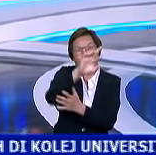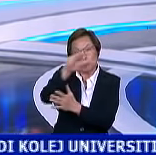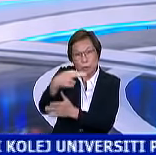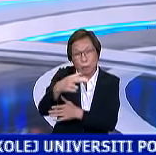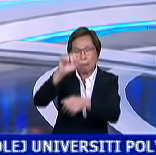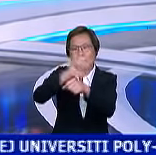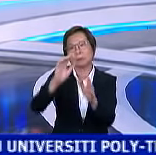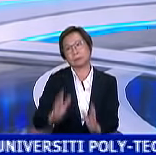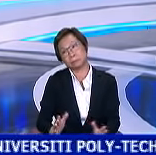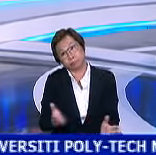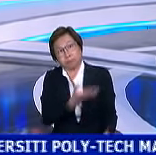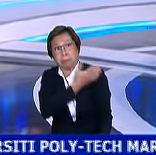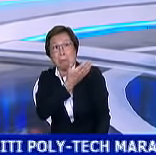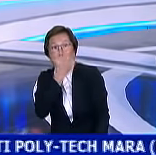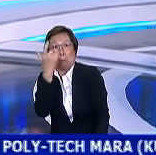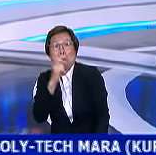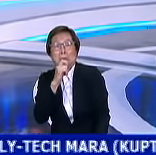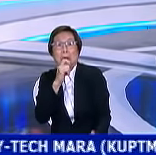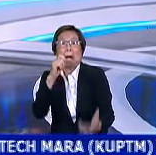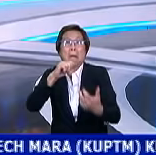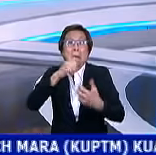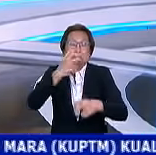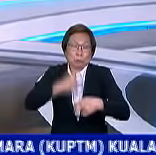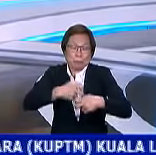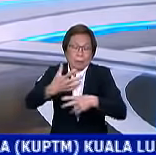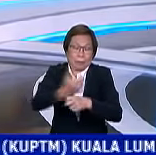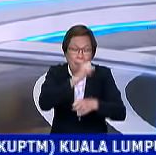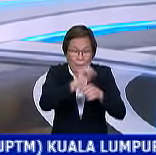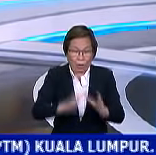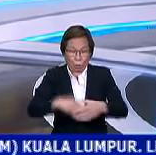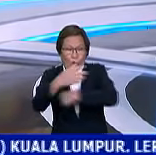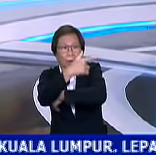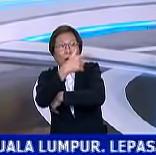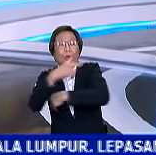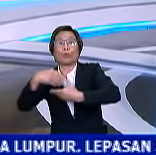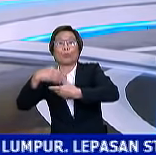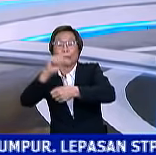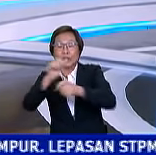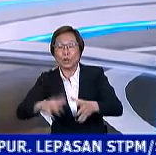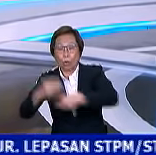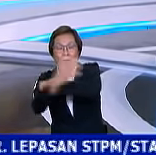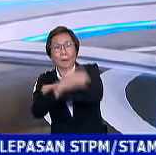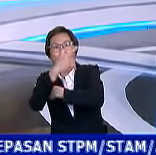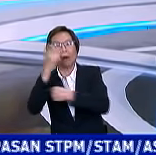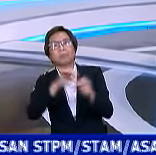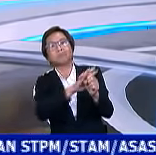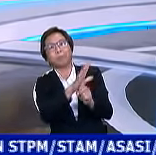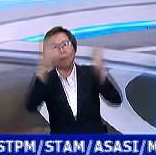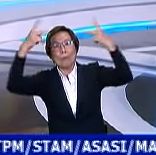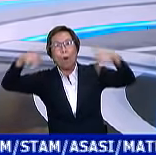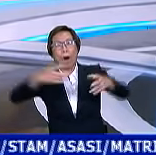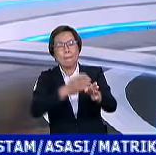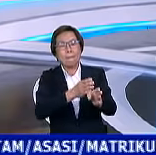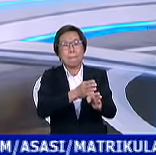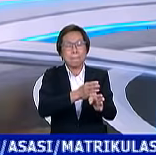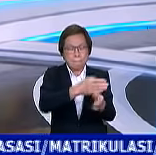75,000 tenaga buruh berikutan kekangan pengambilan pekerja asing kesan pandemik COVID-19. Pengarah Bahagian